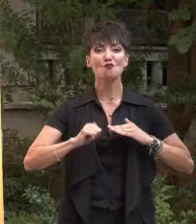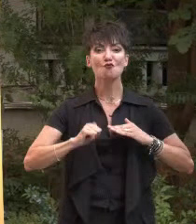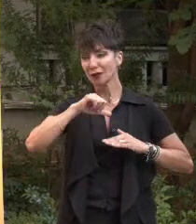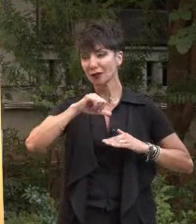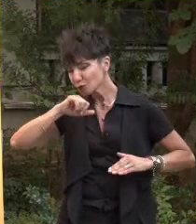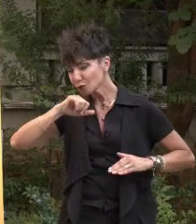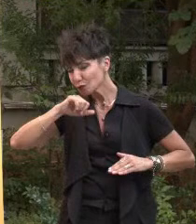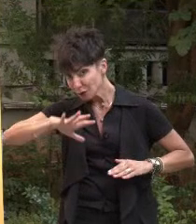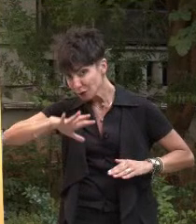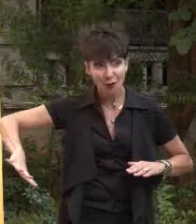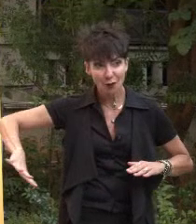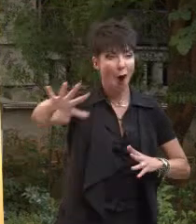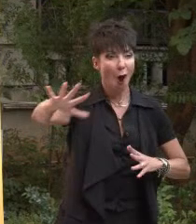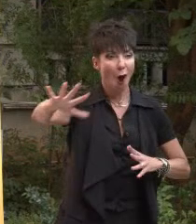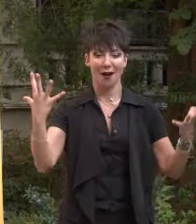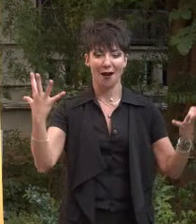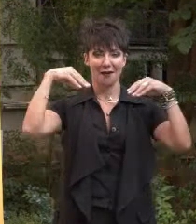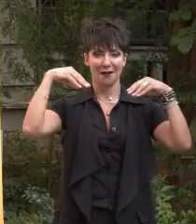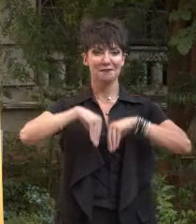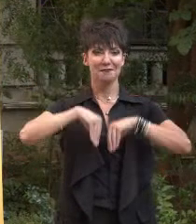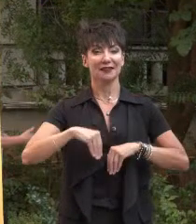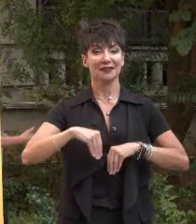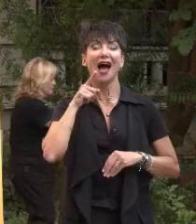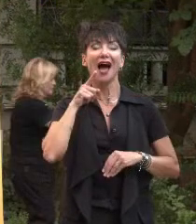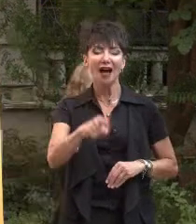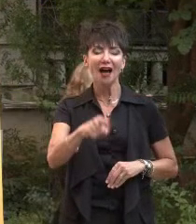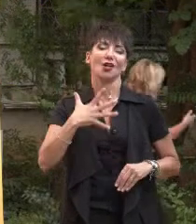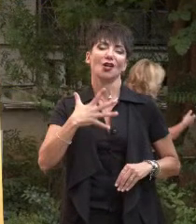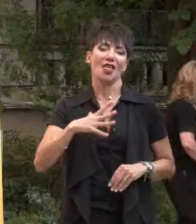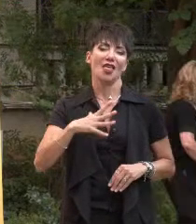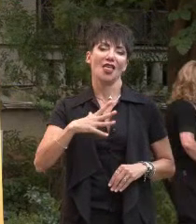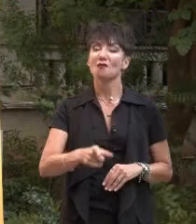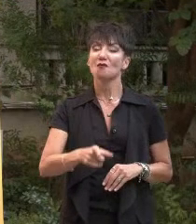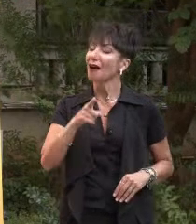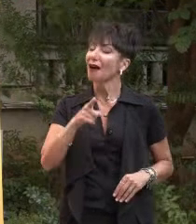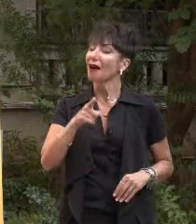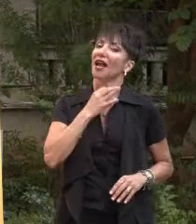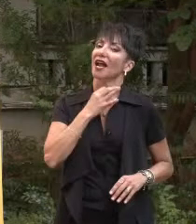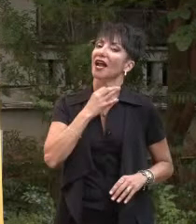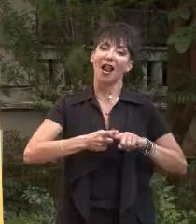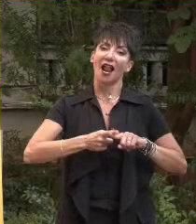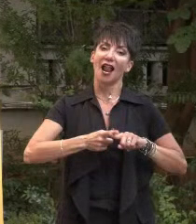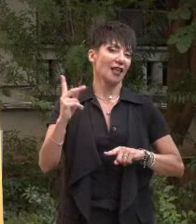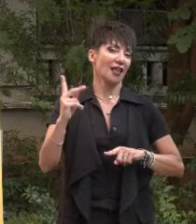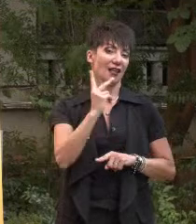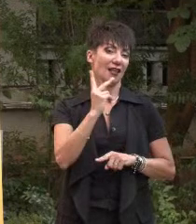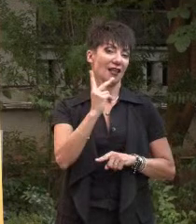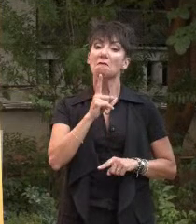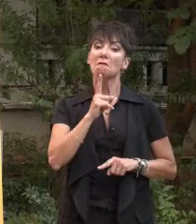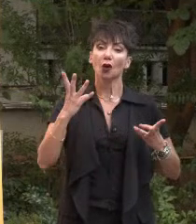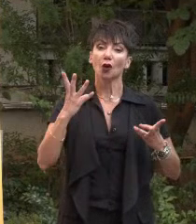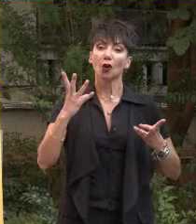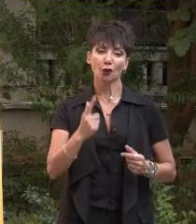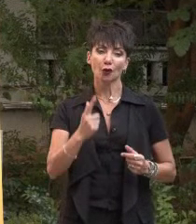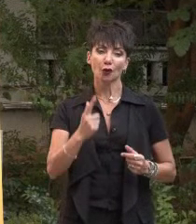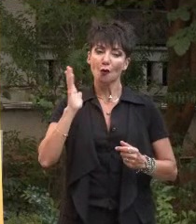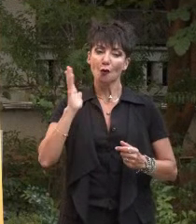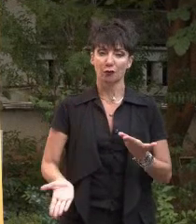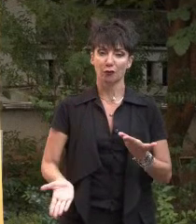εθελοντές θέλουμε, αυτούς χρειάζεται η ελληνική κοινωνία, αυτούς θα μπορέσουμε να